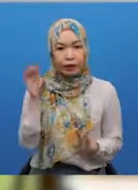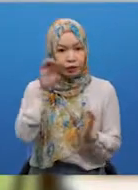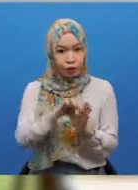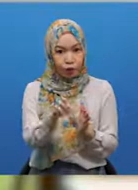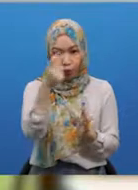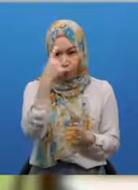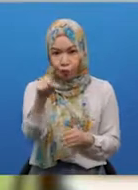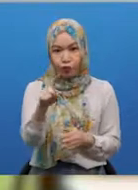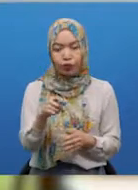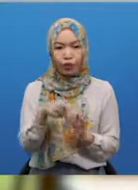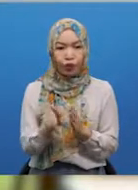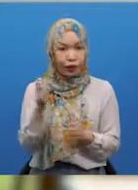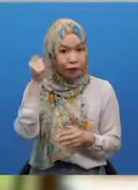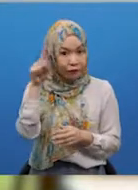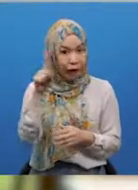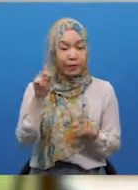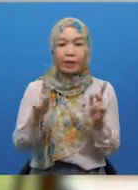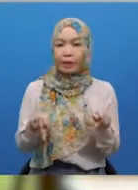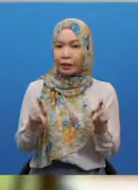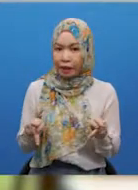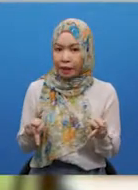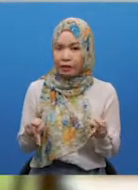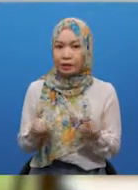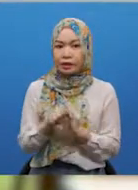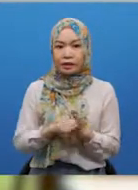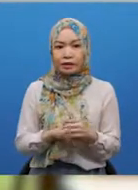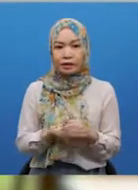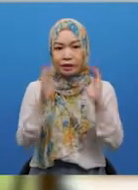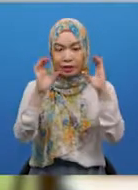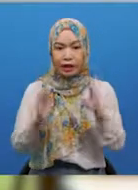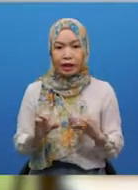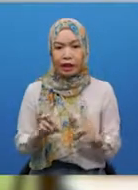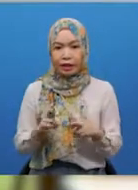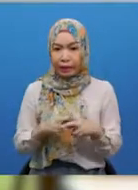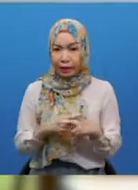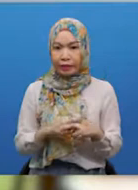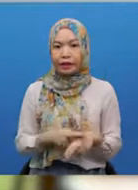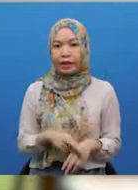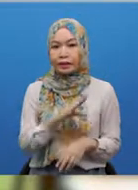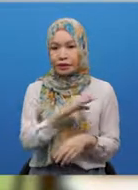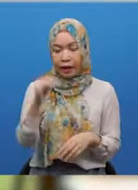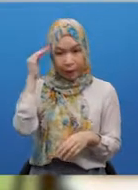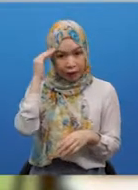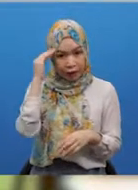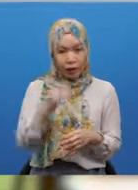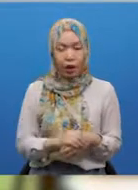untuk kefahaman pelajar secara ringkas dan pengetahuan umum.